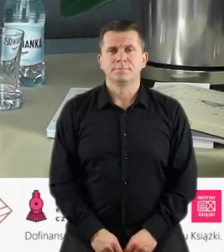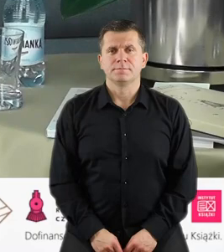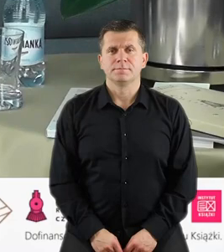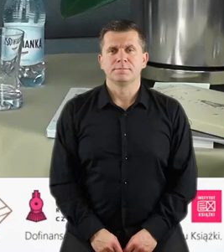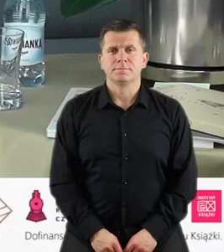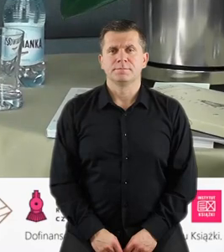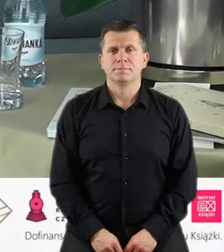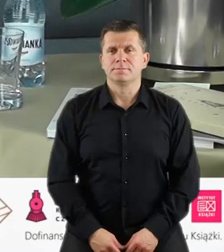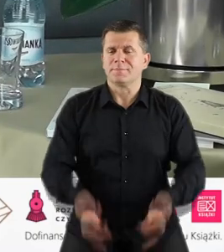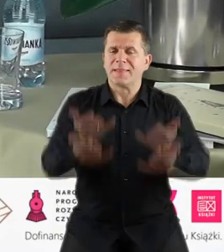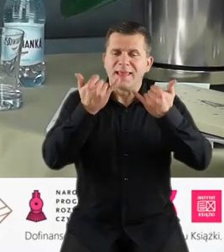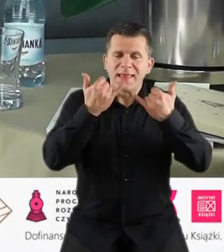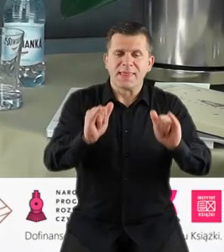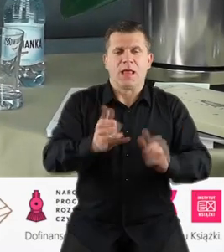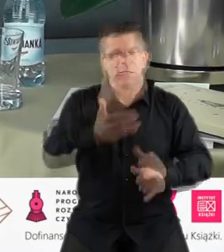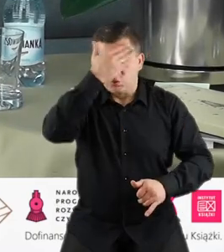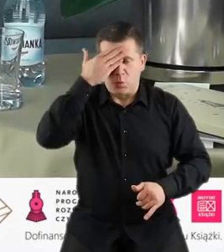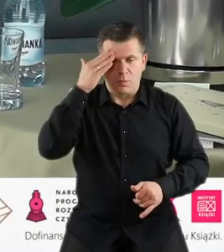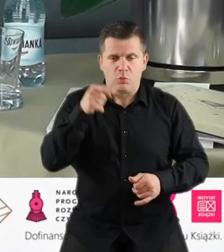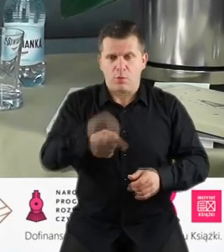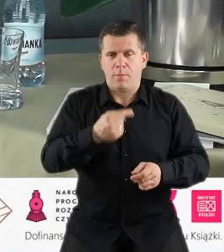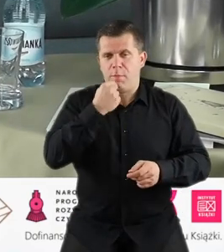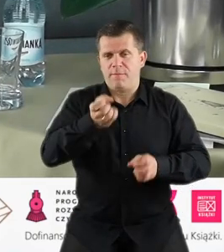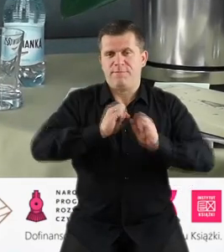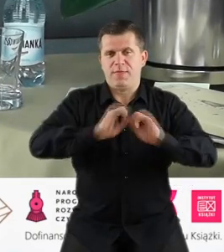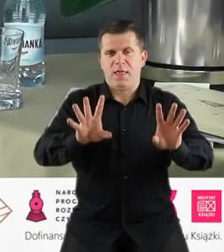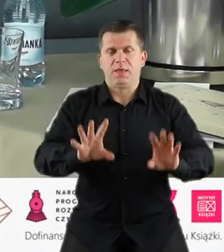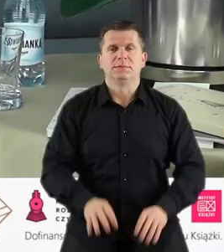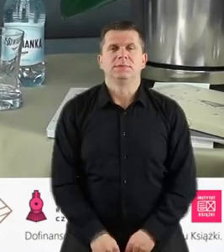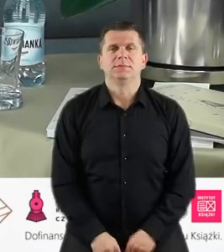Mamy jakieś pytania. Inaczej tego nie umiem wyjaśnić.